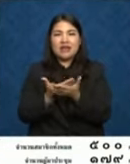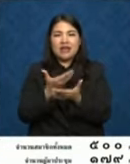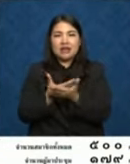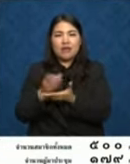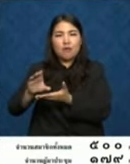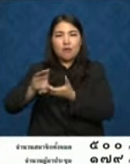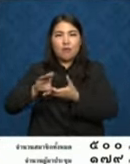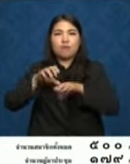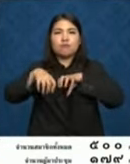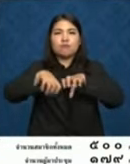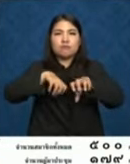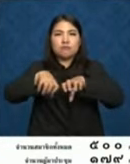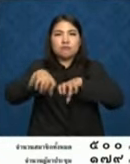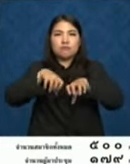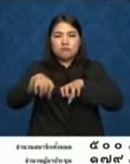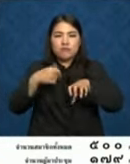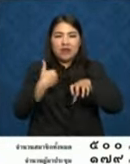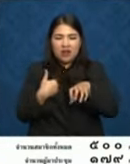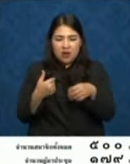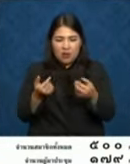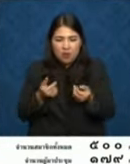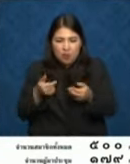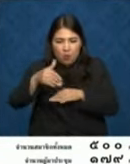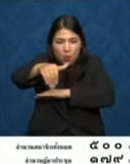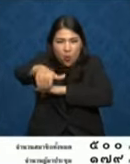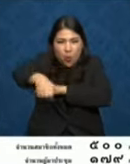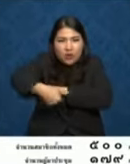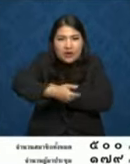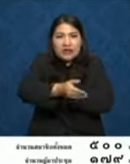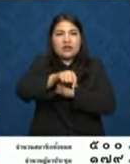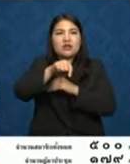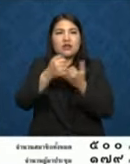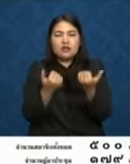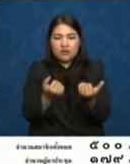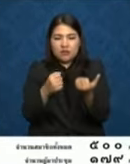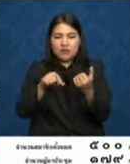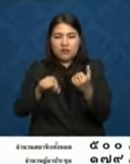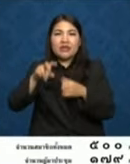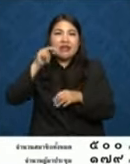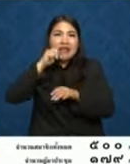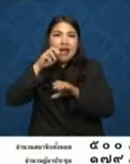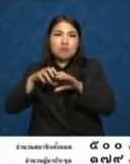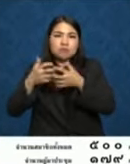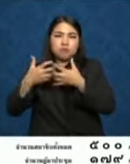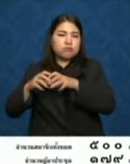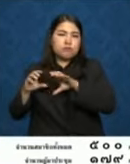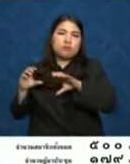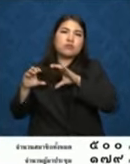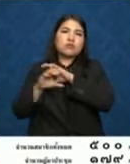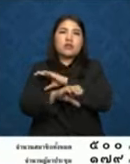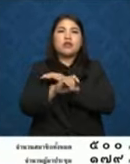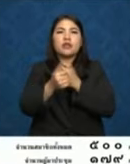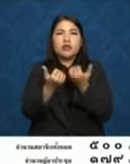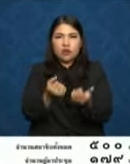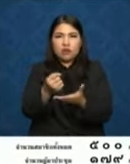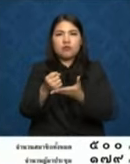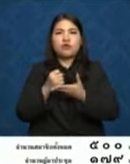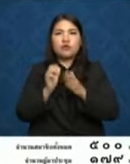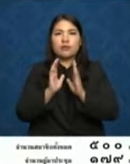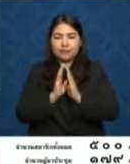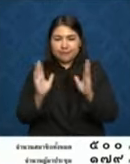กสาธารณประโยชน์และติดตั้งระบบประปาภายในหมู่บ้านลาดใหญ่และหมู่บ้านผาแดงตำบลดอนเมืองอำเภอสีคิ้วด้วยครับขอบ